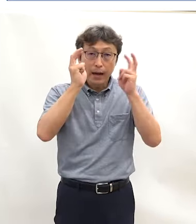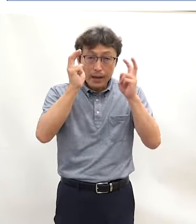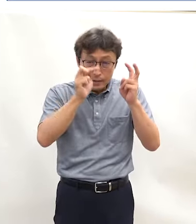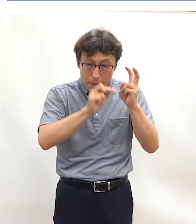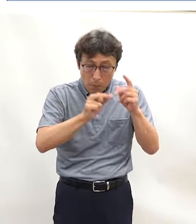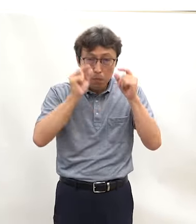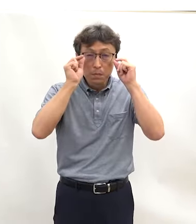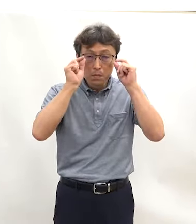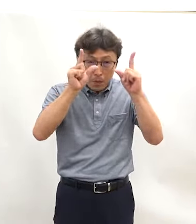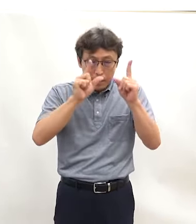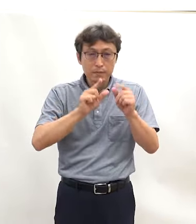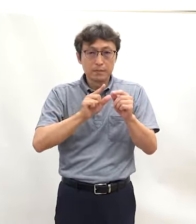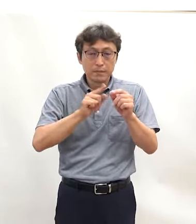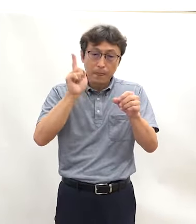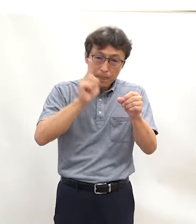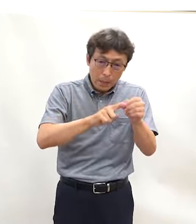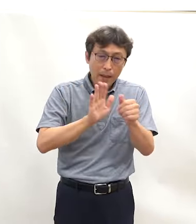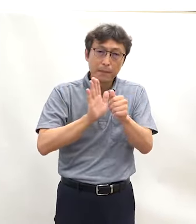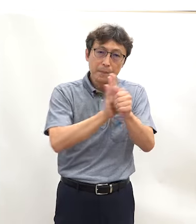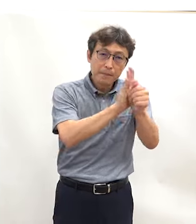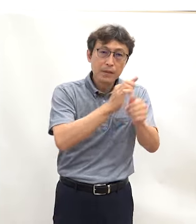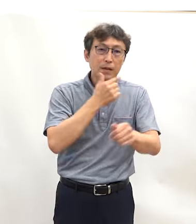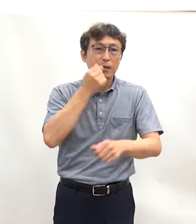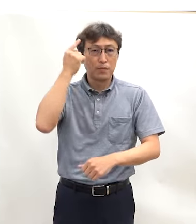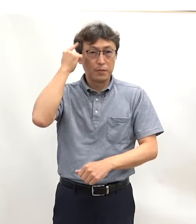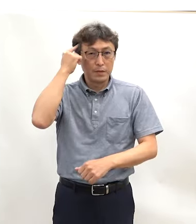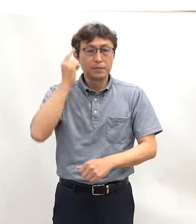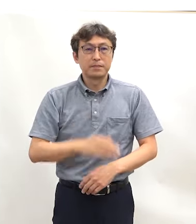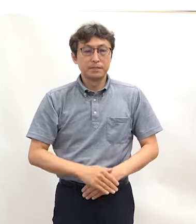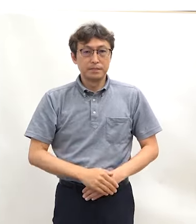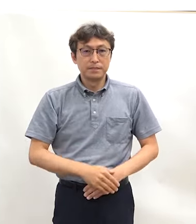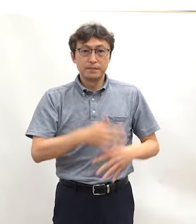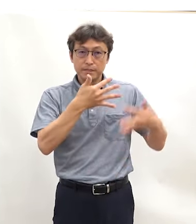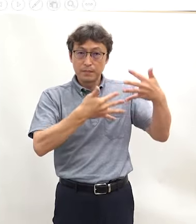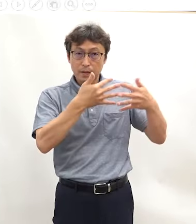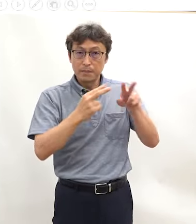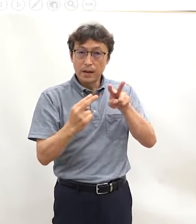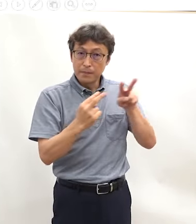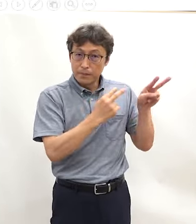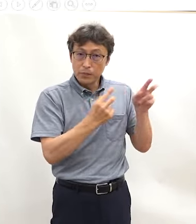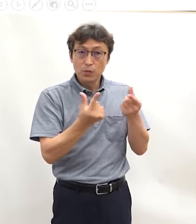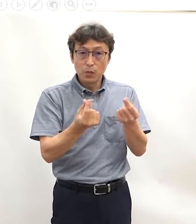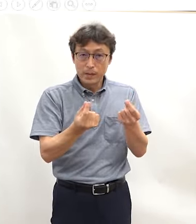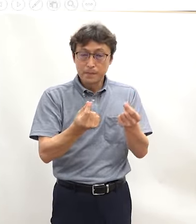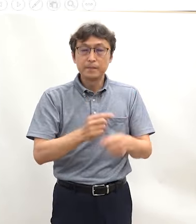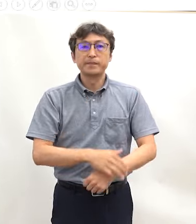うに思います。これをご覧いただきたいんですけども、